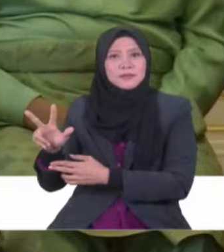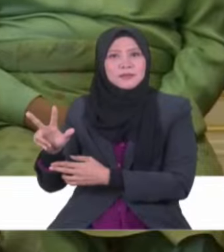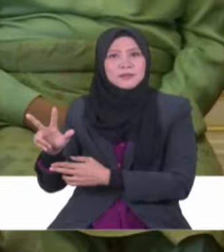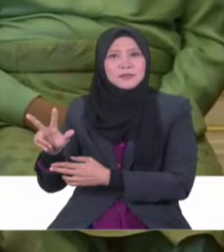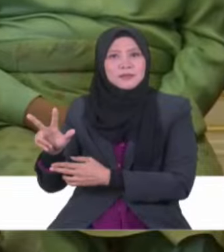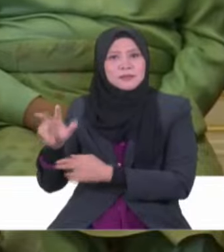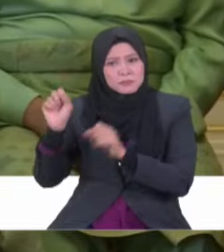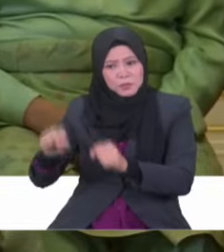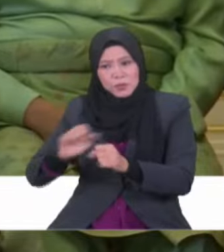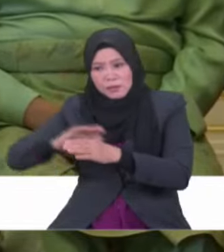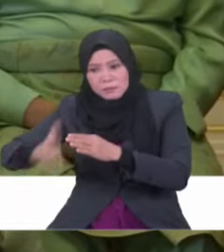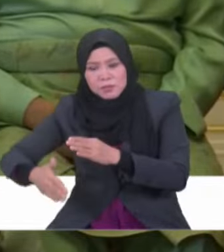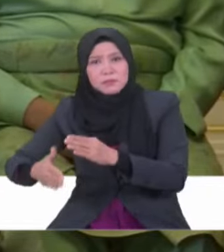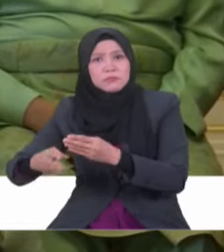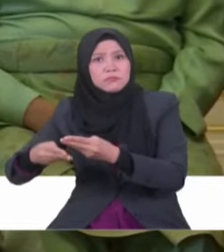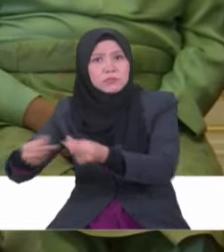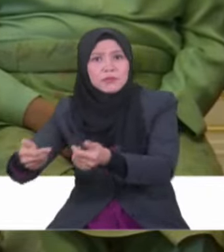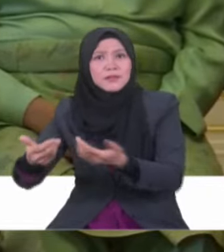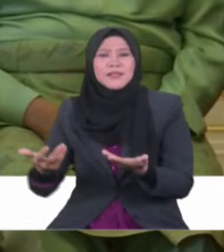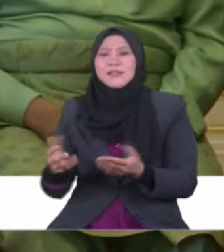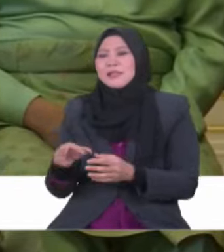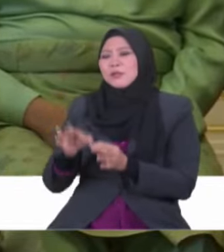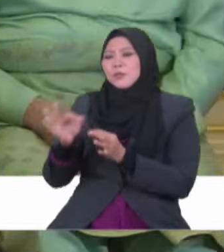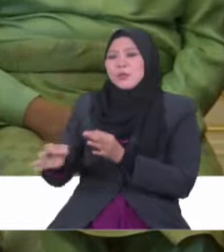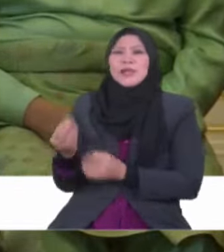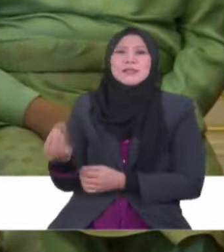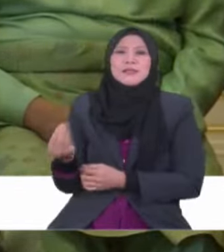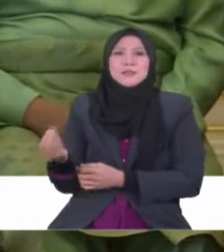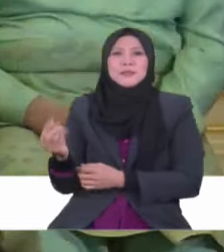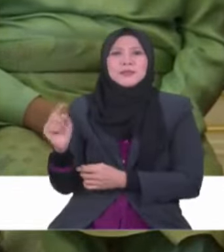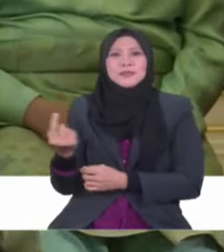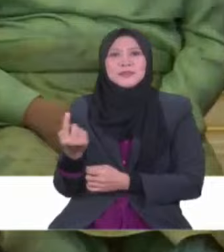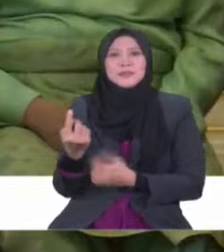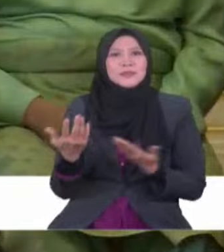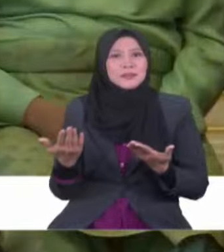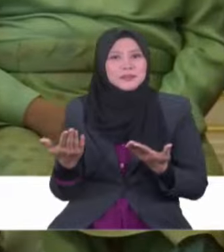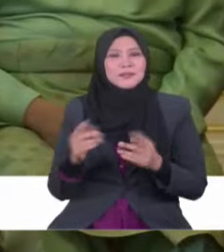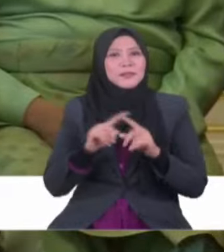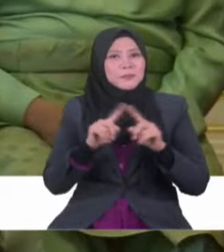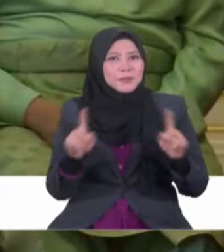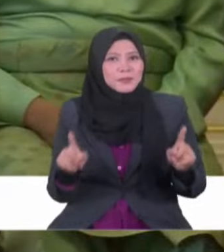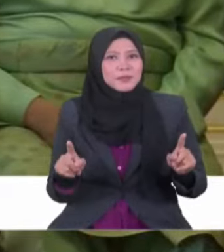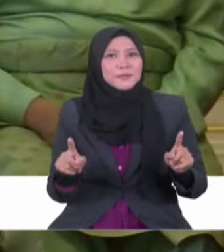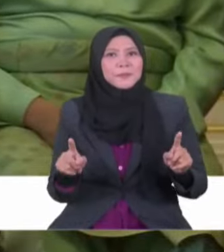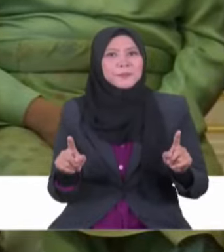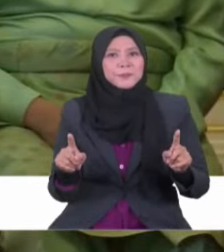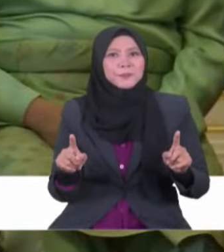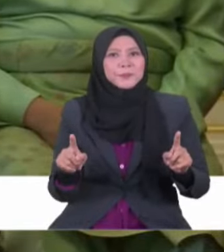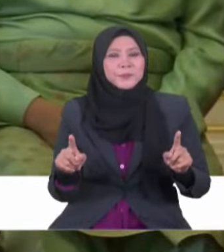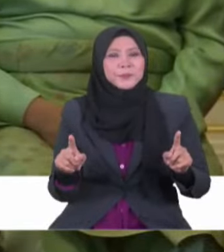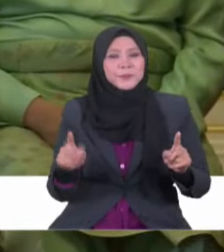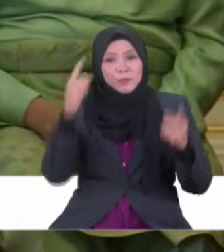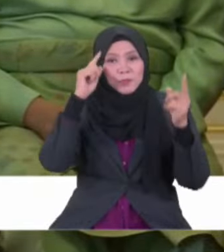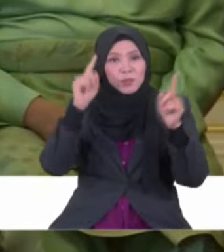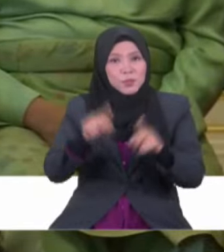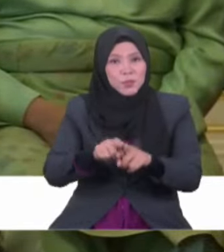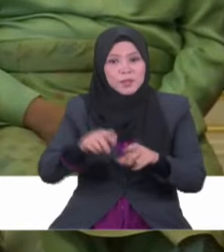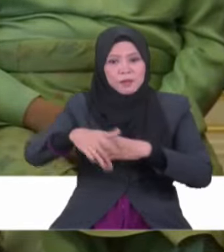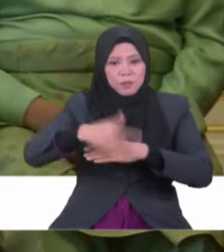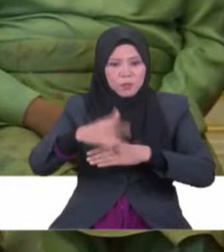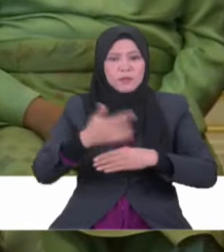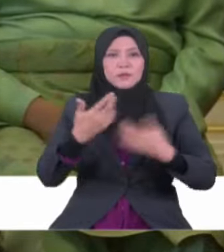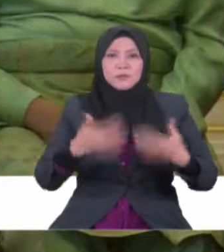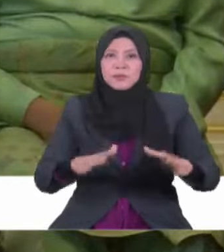dalam modal? Yang tertunggak tu sangat kecil. Tinggal 1-2 di itu pun dari segi persetujuan awal sudah